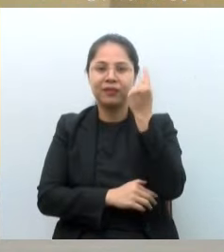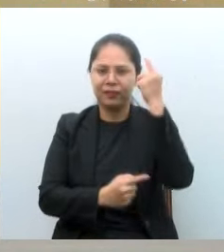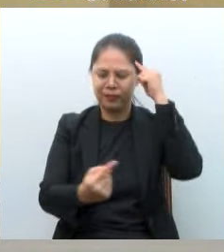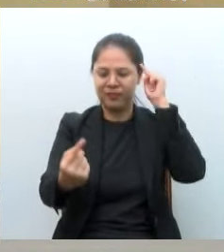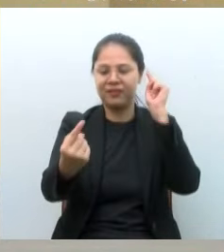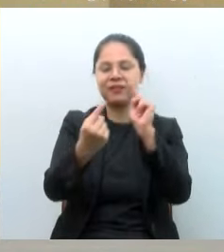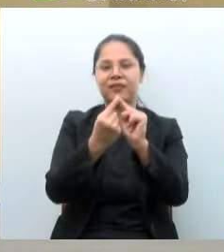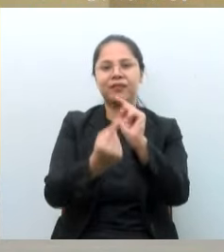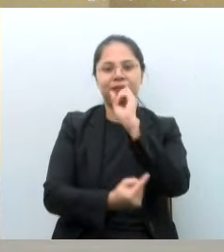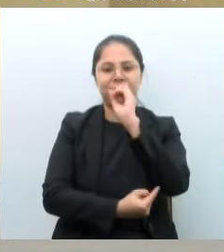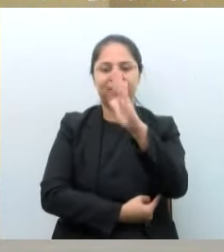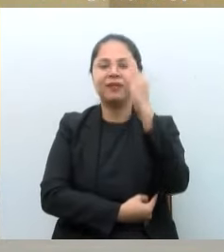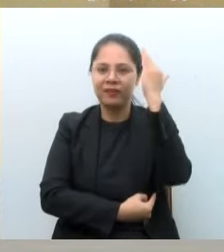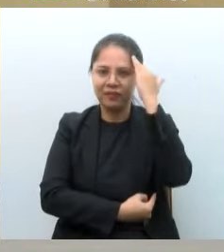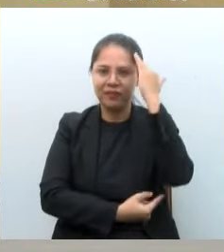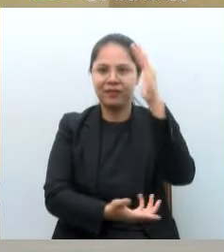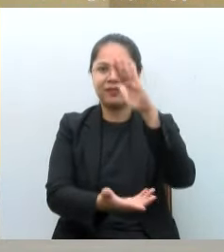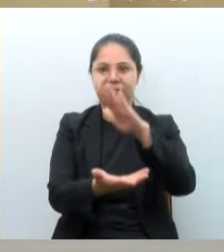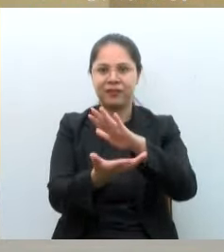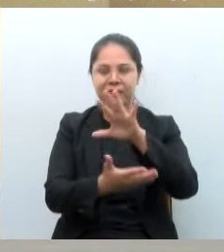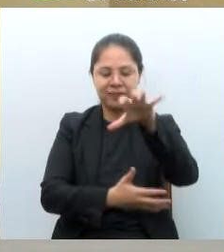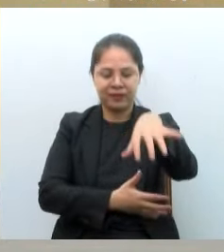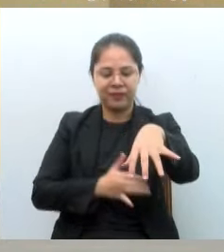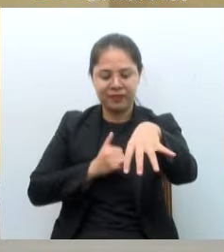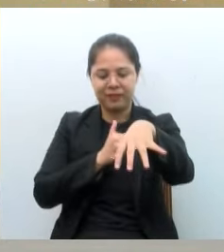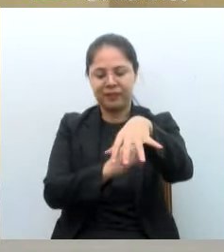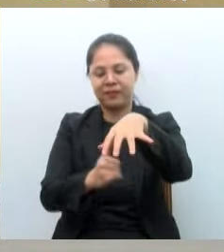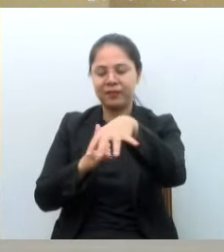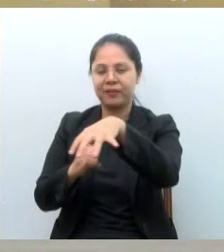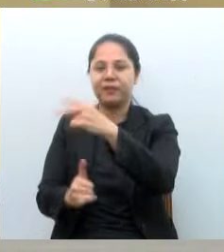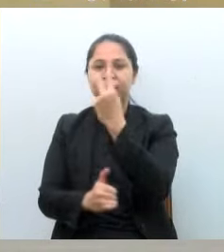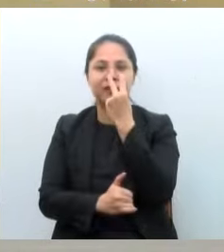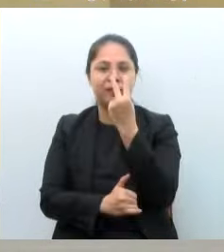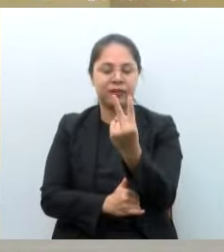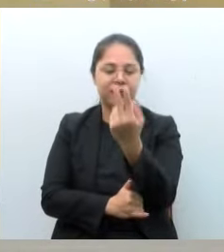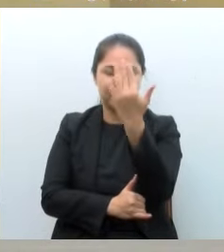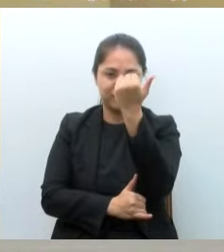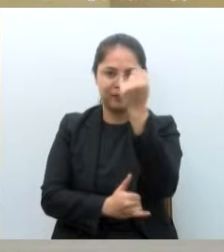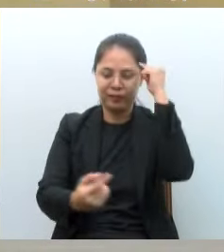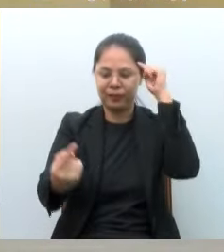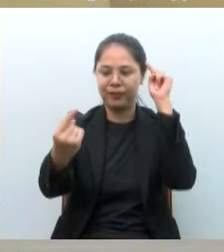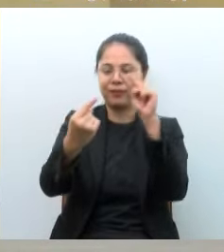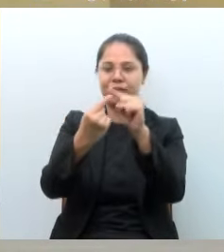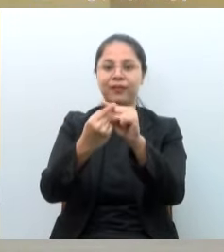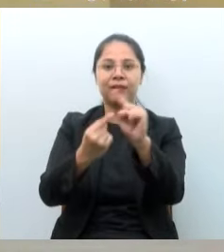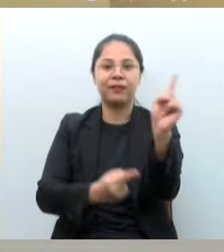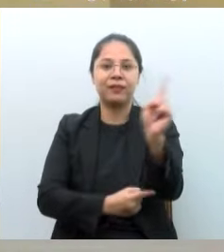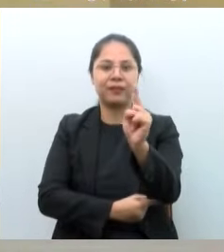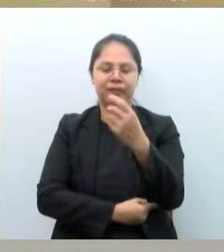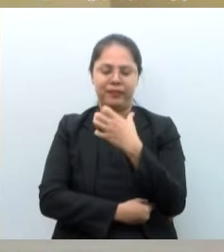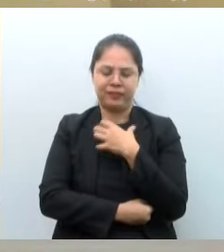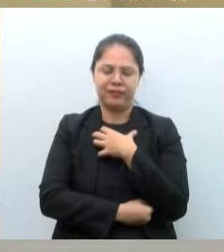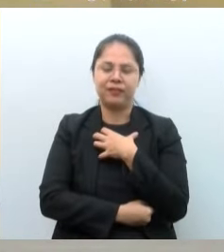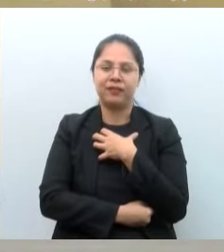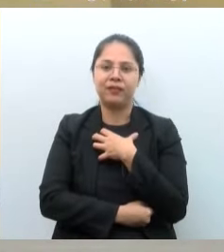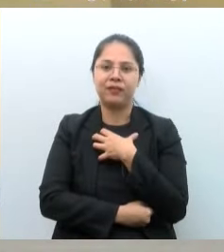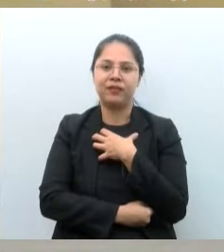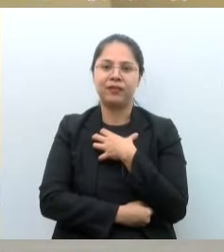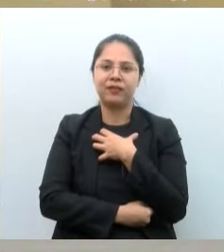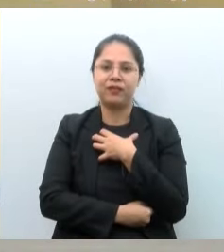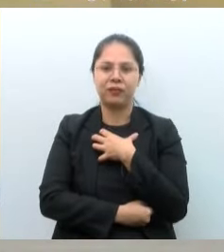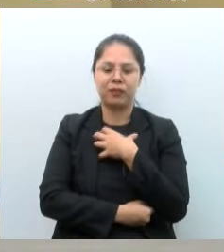ประสงค์ในการที่จะไปเยี่ยมชมนะครับว่าเรามีความมุ่งหวังอะไรจริงๆแล้วก็คืออยากจะไปศึกษาสภา